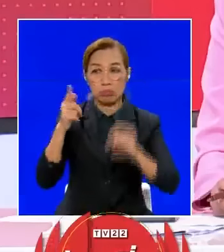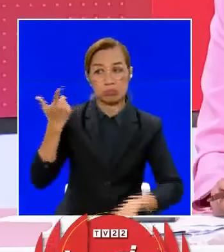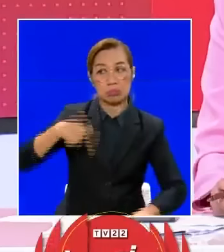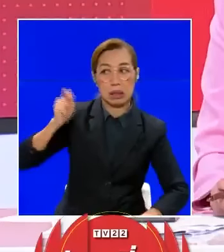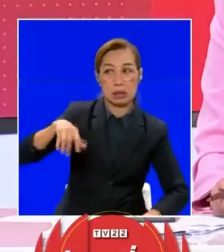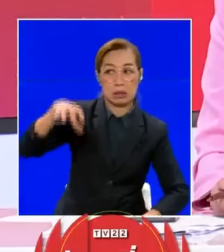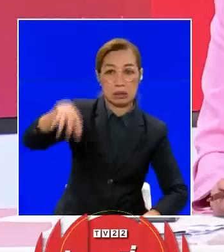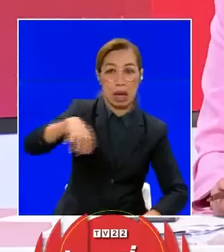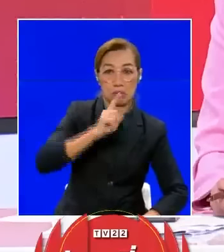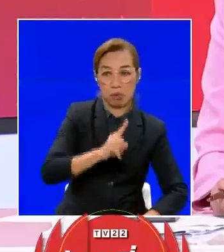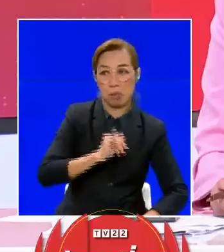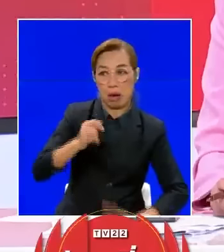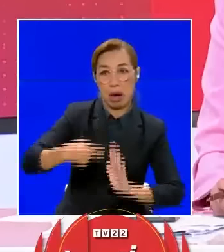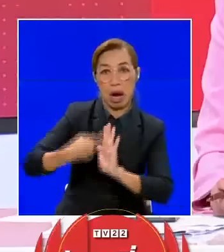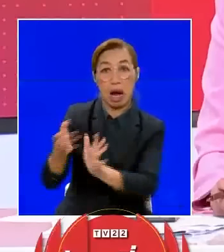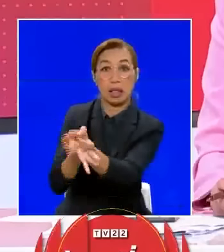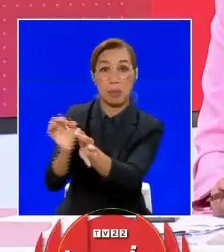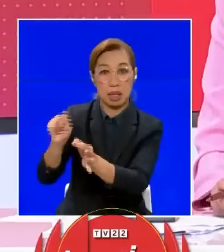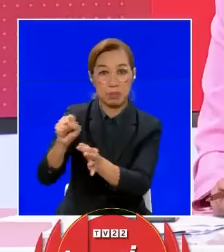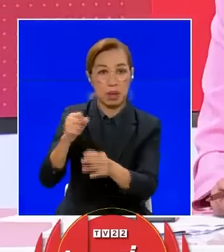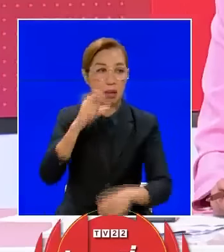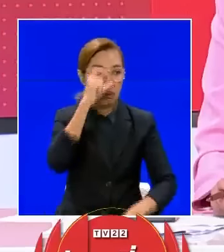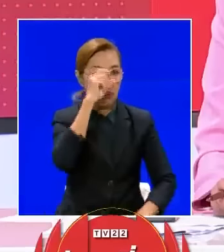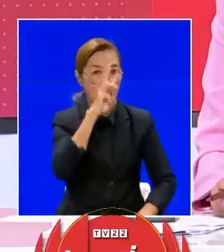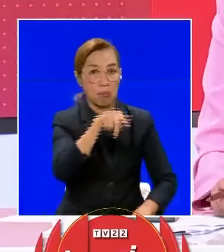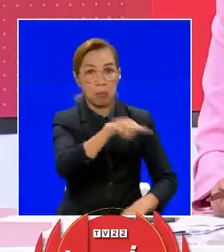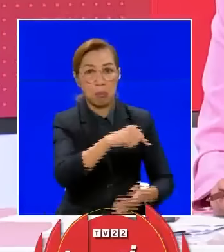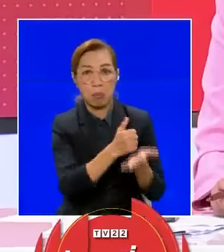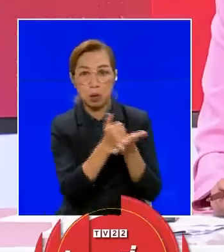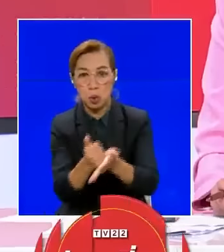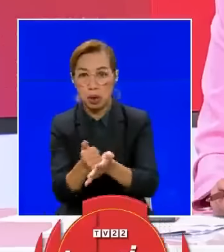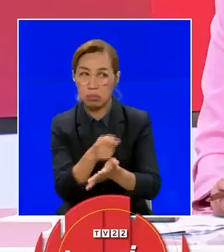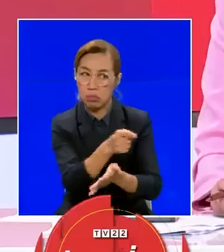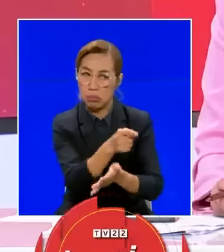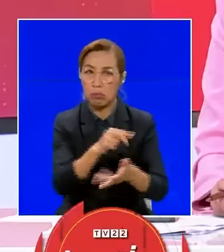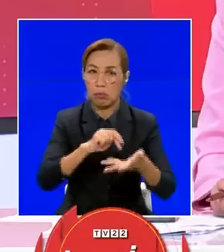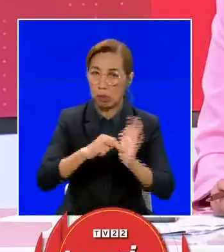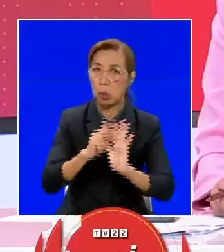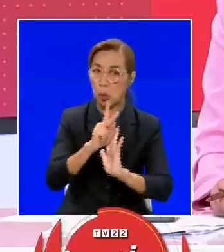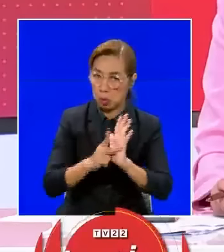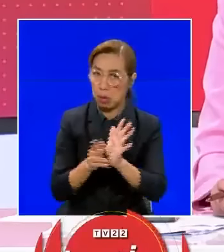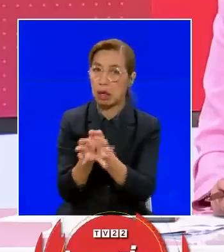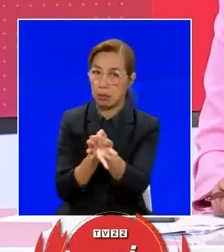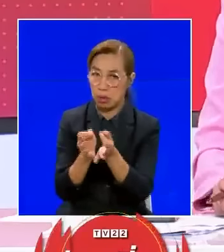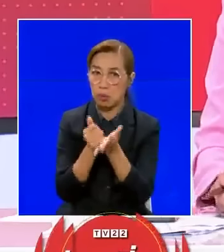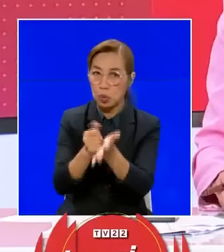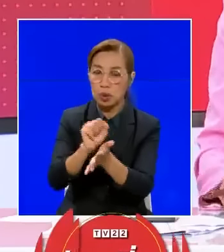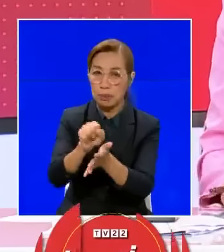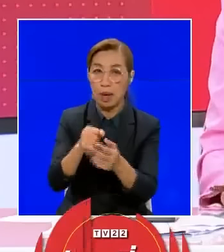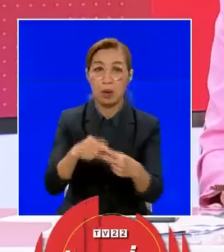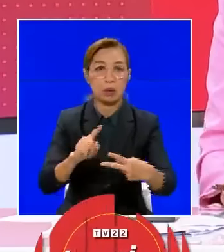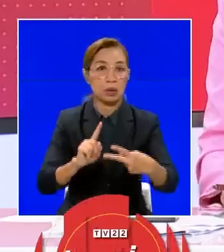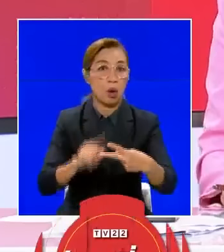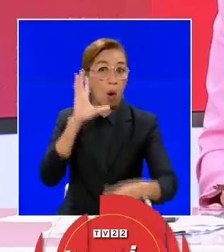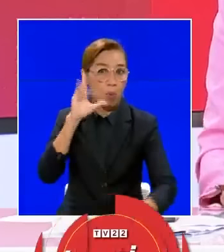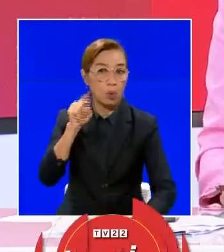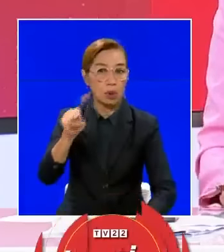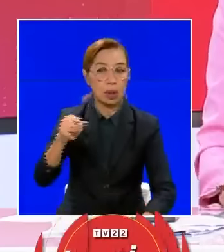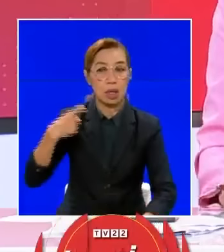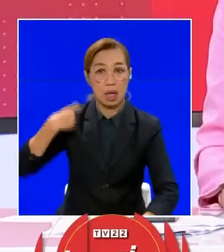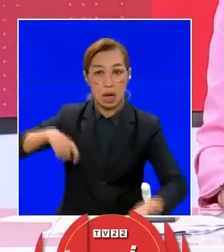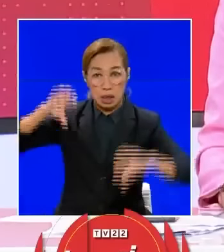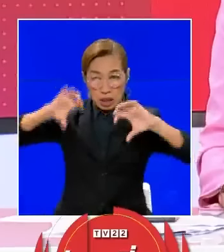าลเนี่ยนะ แล้วก็มีอาจารย์วิษณุมาเอ๊ะจะมีการดูแลเรื่องข้อกฎหมายหรือเปล่าอีกด้านหนึ่งวันพรุ่งนี้ครับอัยการนัดอดีตนายกทักษิ